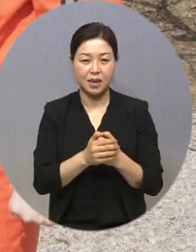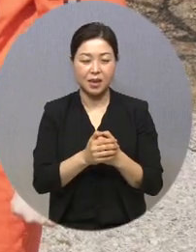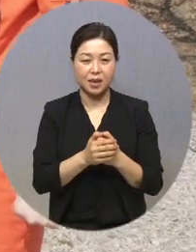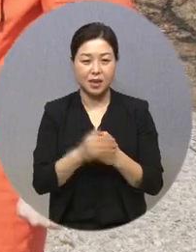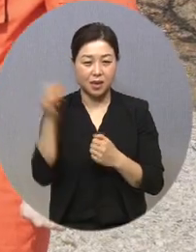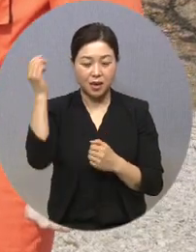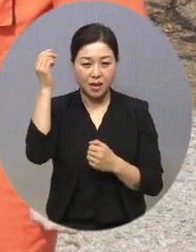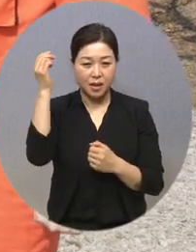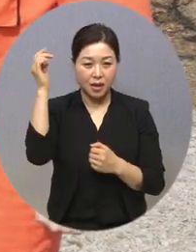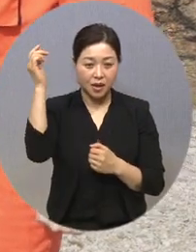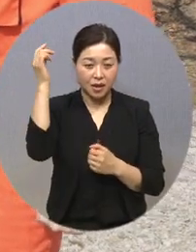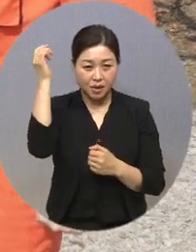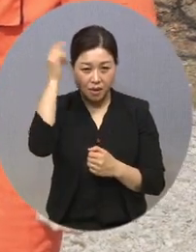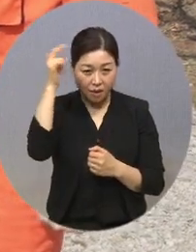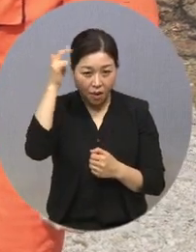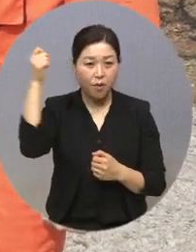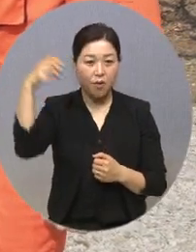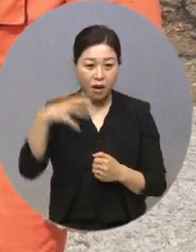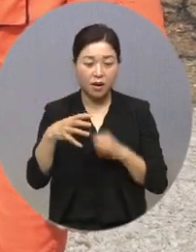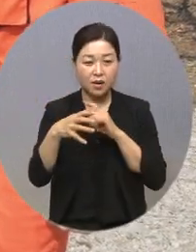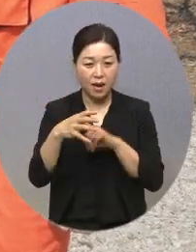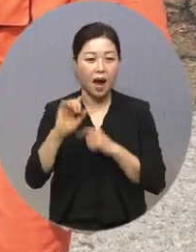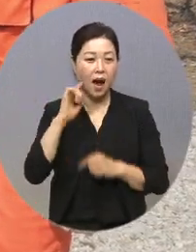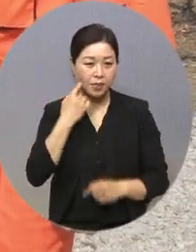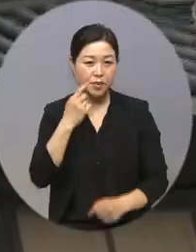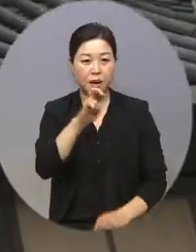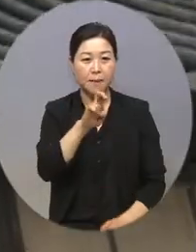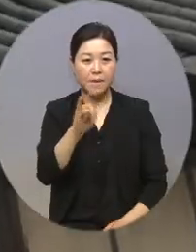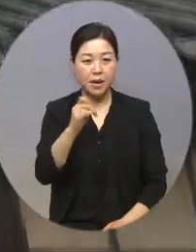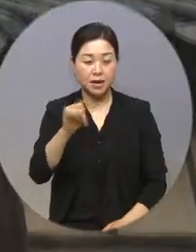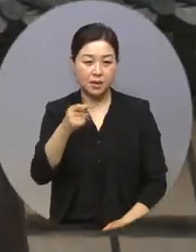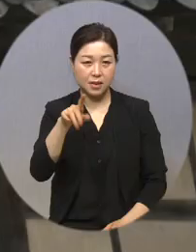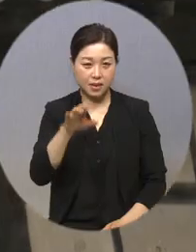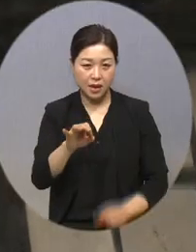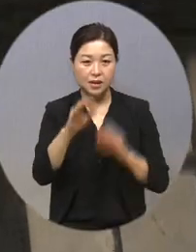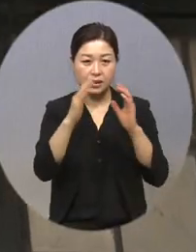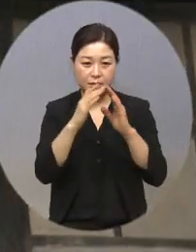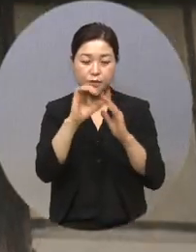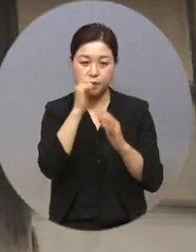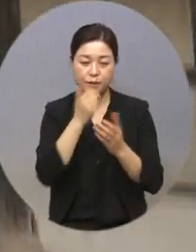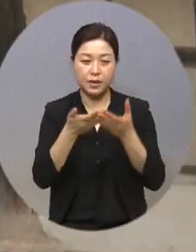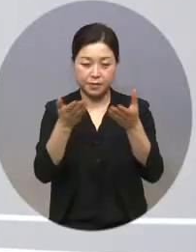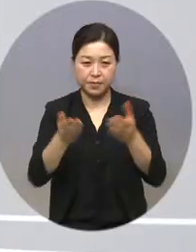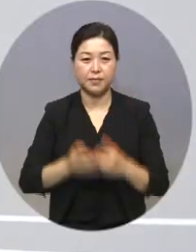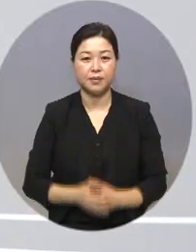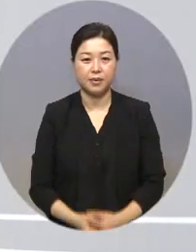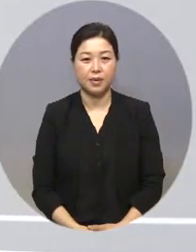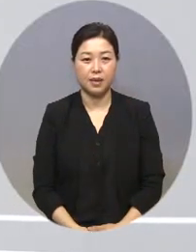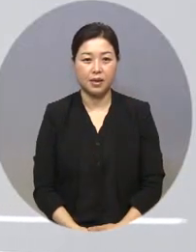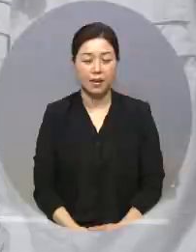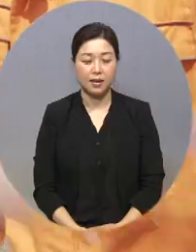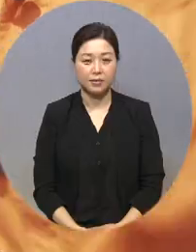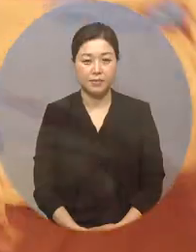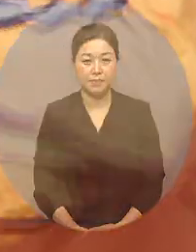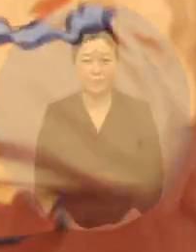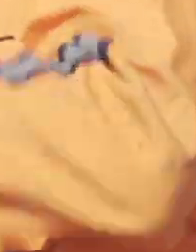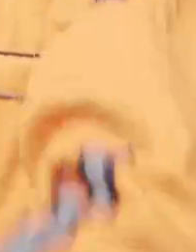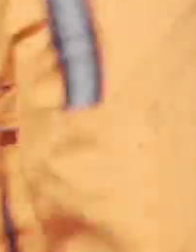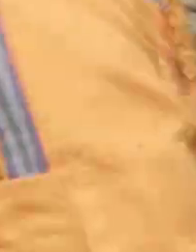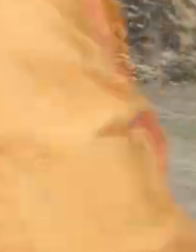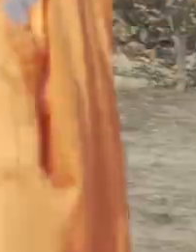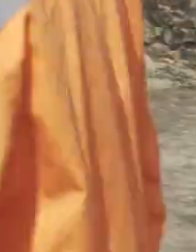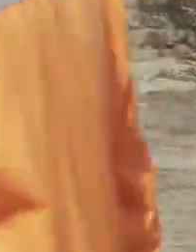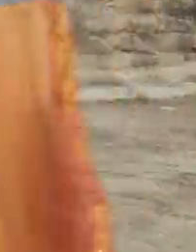아름다운 전통이 있는 여관정 고토를 소개해 드리도록 하겠습니다.